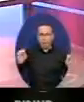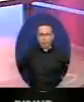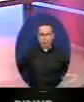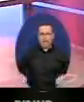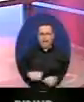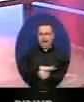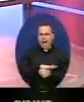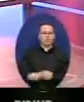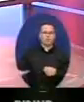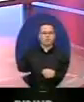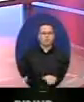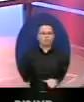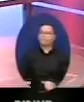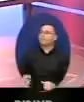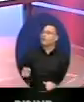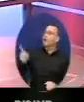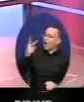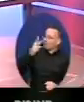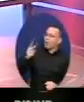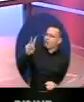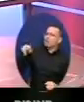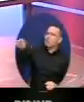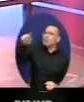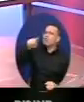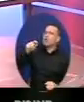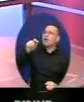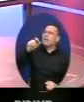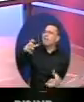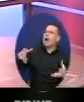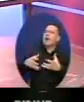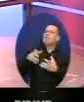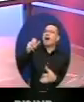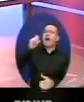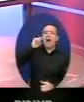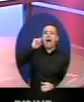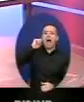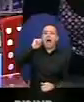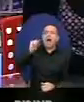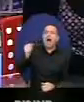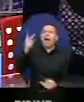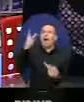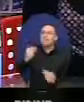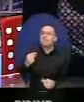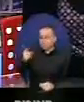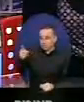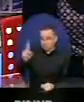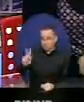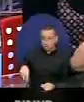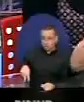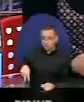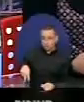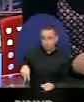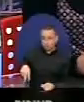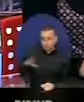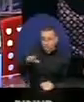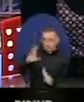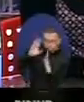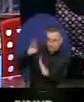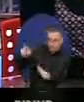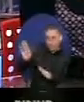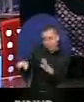שיש בתוך החברה החרדית יותר ויותר נשים שנכונות ללכת על הגם וגם? תראה, אני לא חרדית, אני דתייה. אז דתיות, אני חושבת כן.